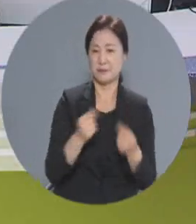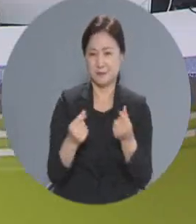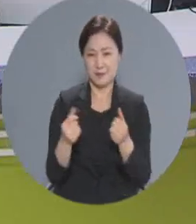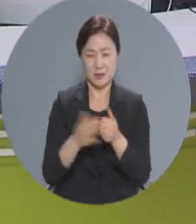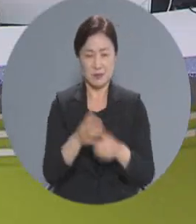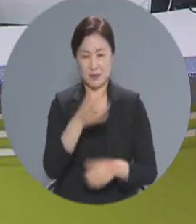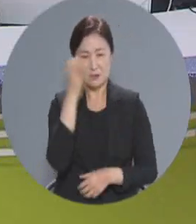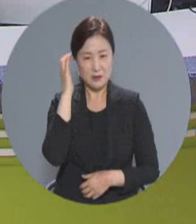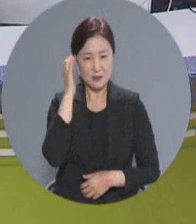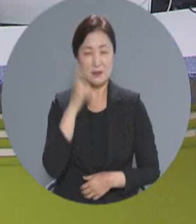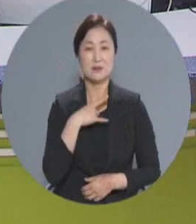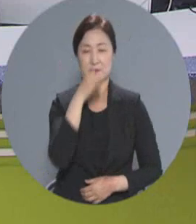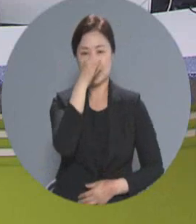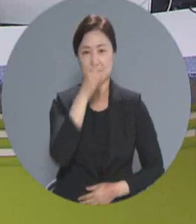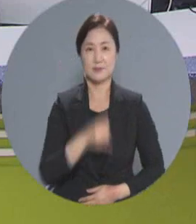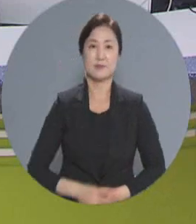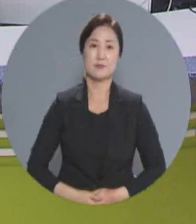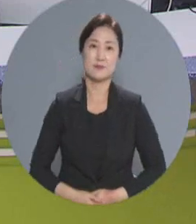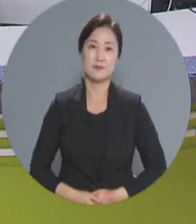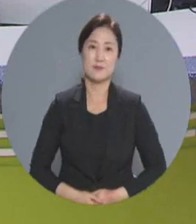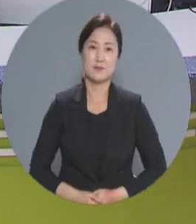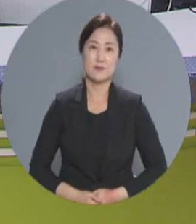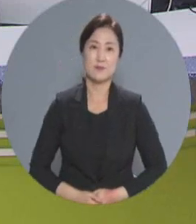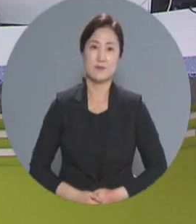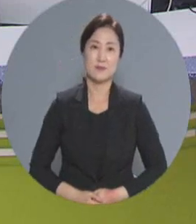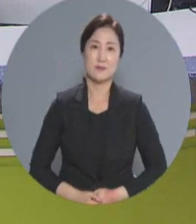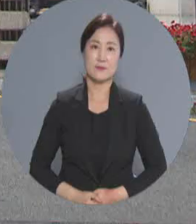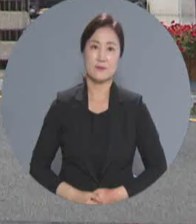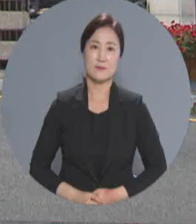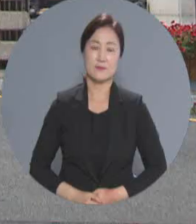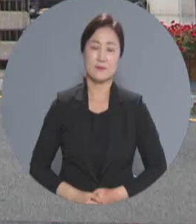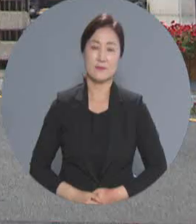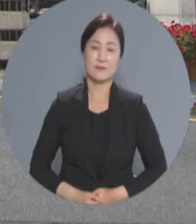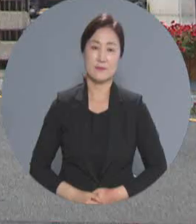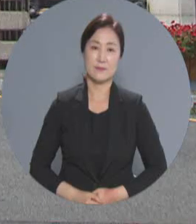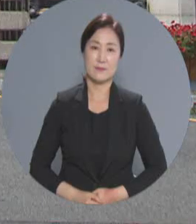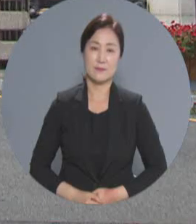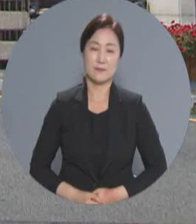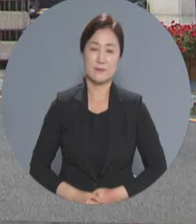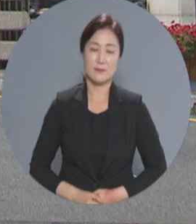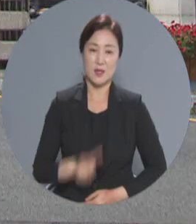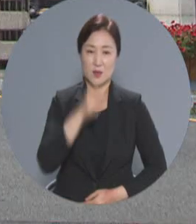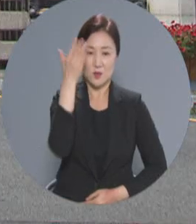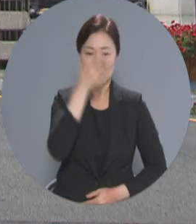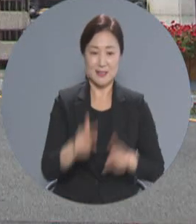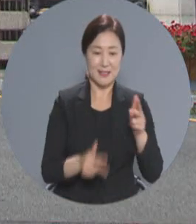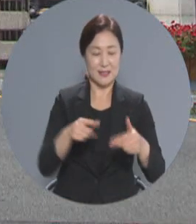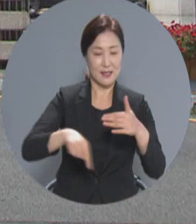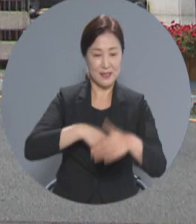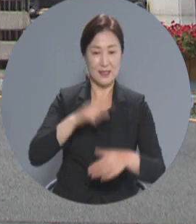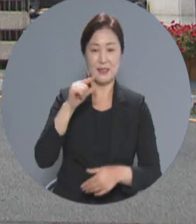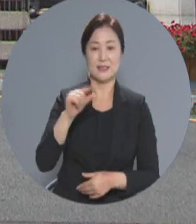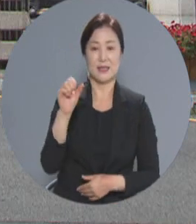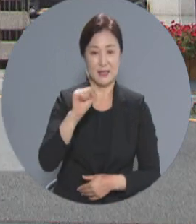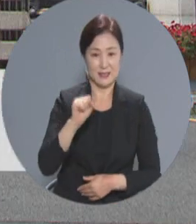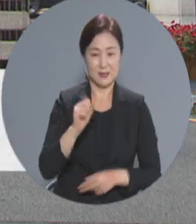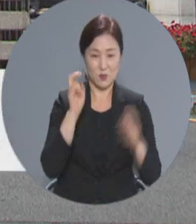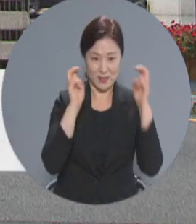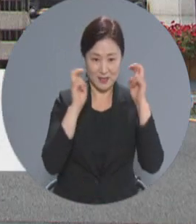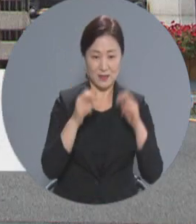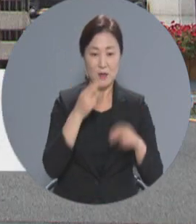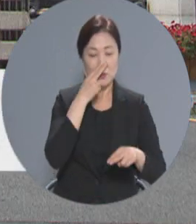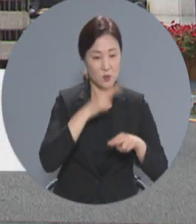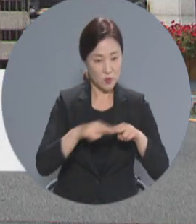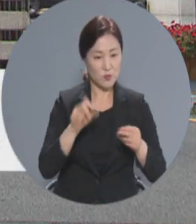혼선을 빚어오고 있습니다. 여수산단 내 GS칼텍스가 정유제품의